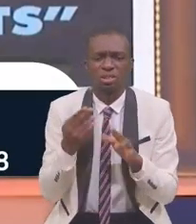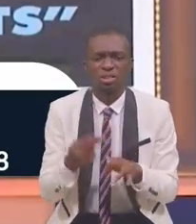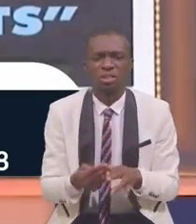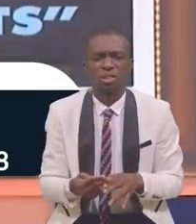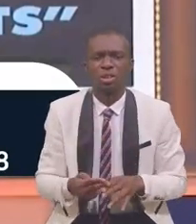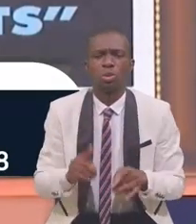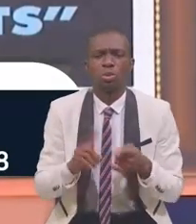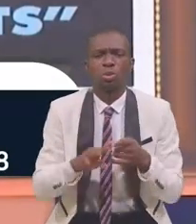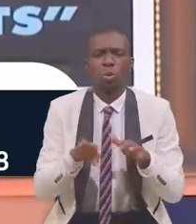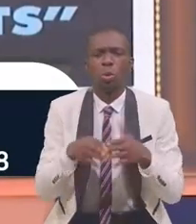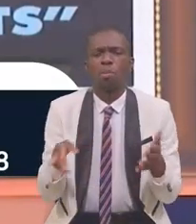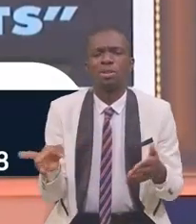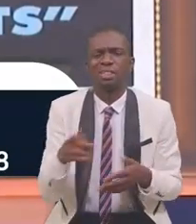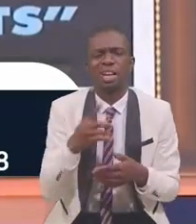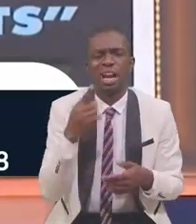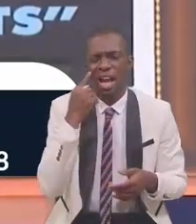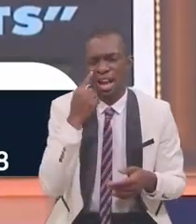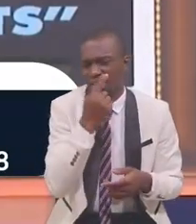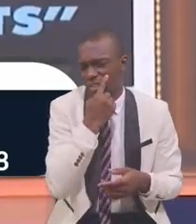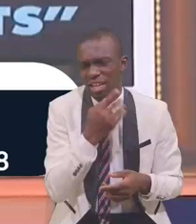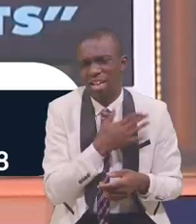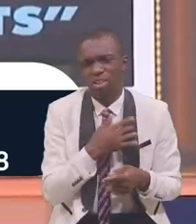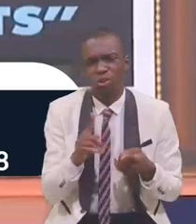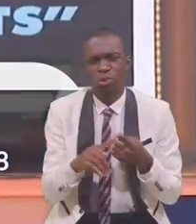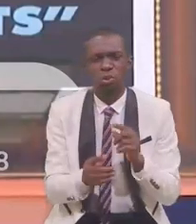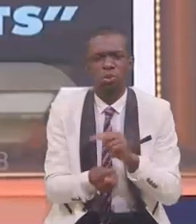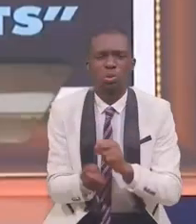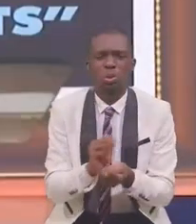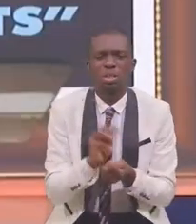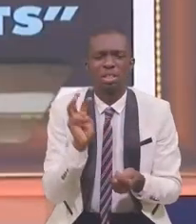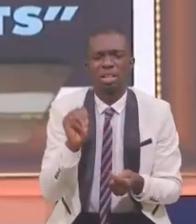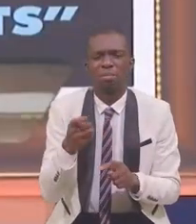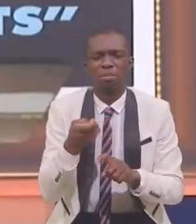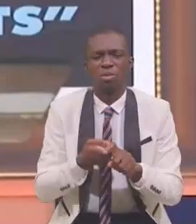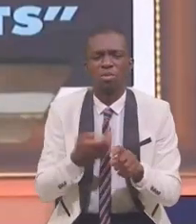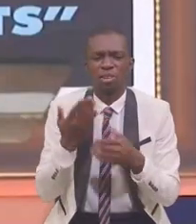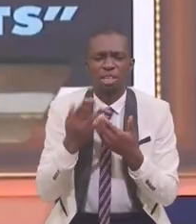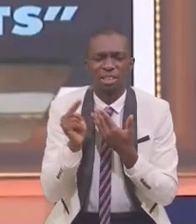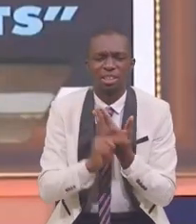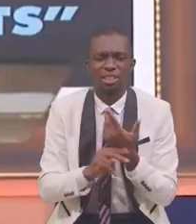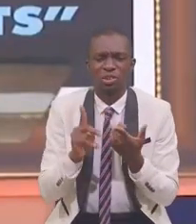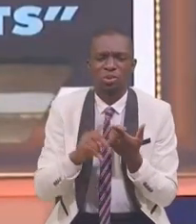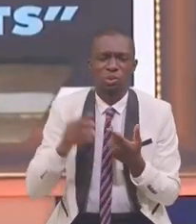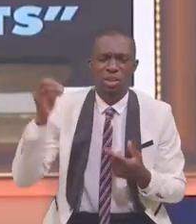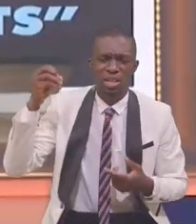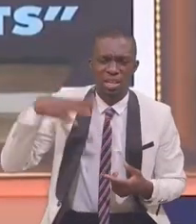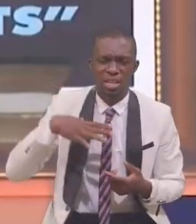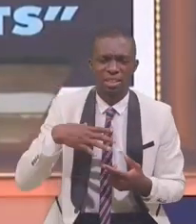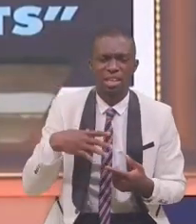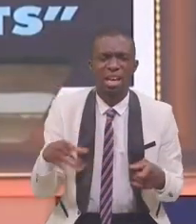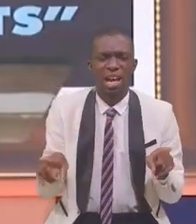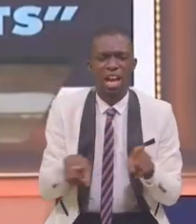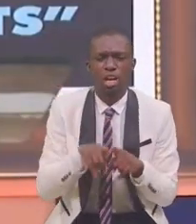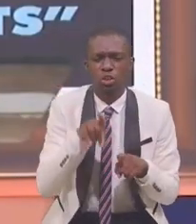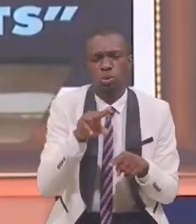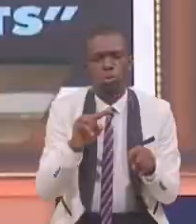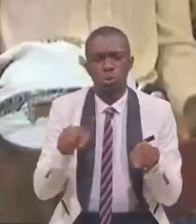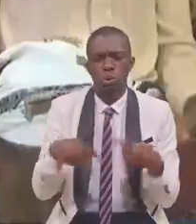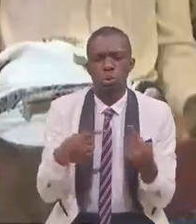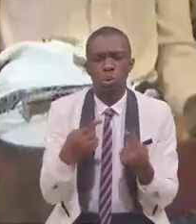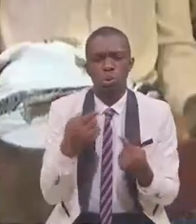Afin que tu leur ouvres les yeux pour qu'ils passent des ténèbres à la lumière, En allant vers eux, vous allez leur ouvrir les yeux